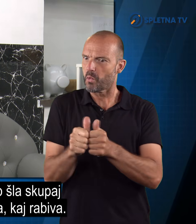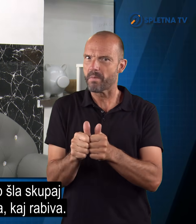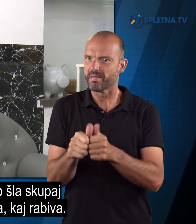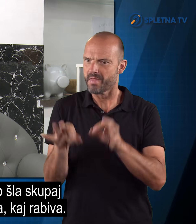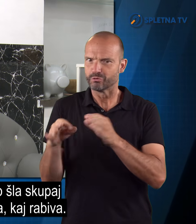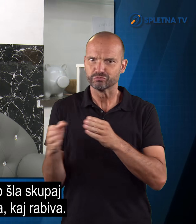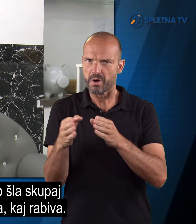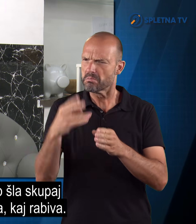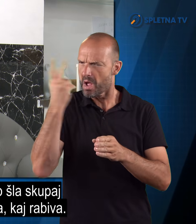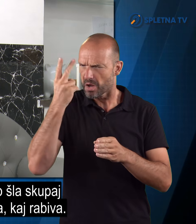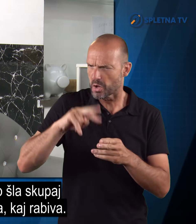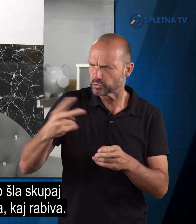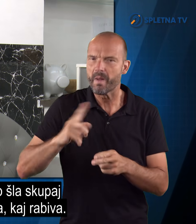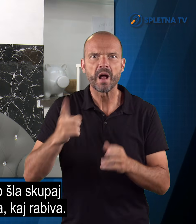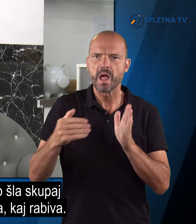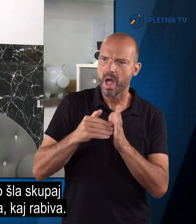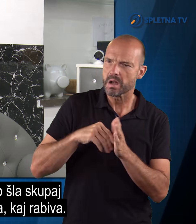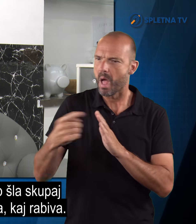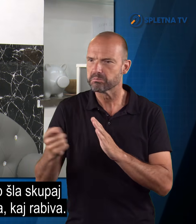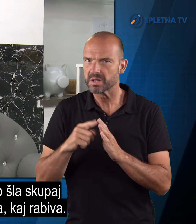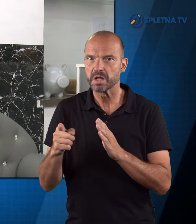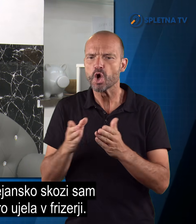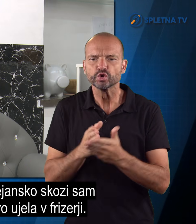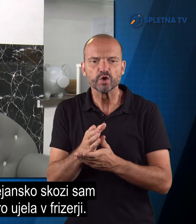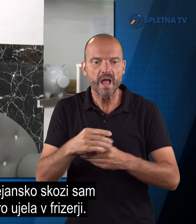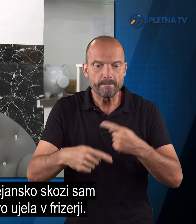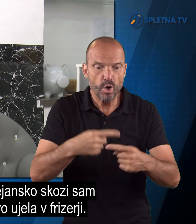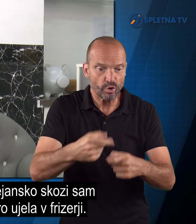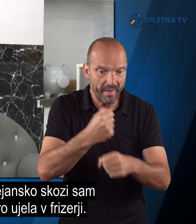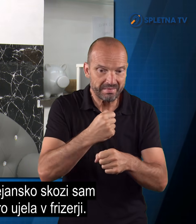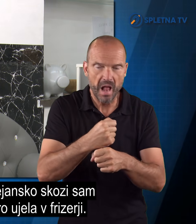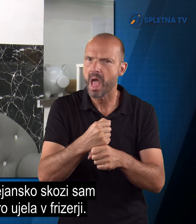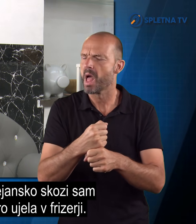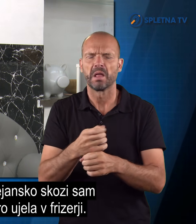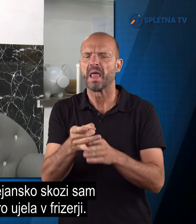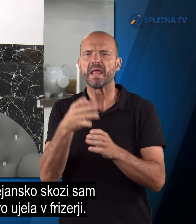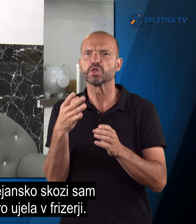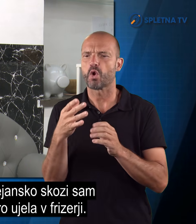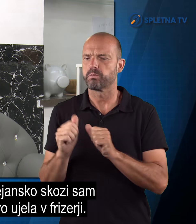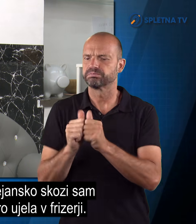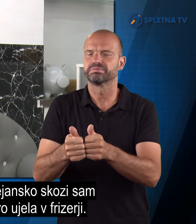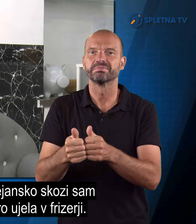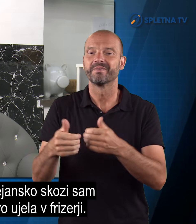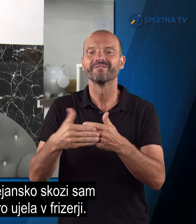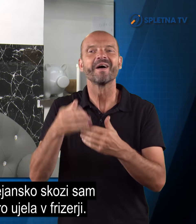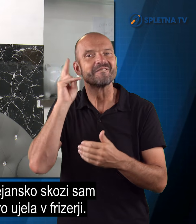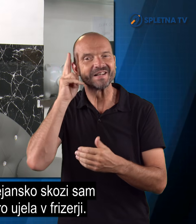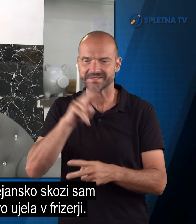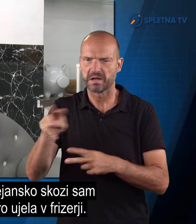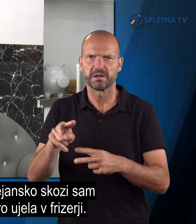šla skupaj pa hitro dojela, kva rabna, tako da smo se dejansko skozi sam postopek kar hitro jela v frizeriji.